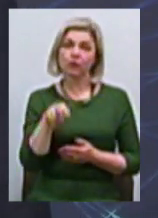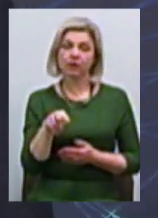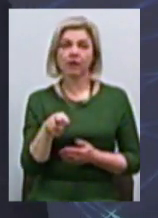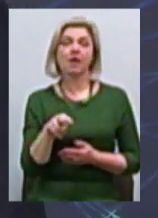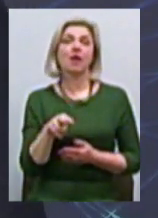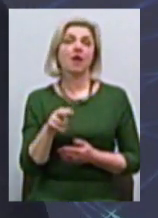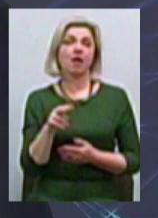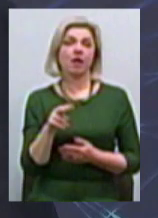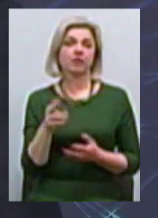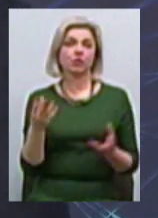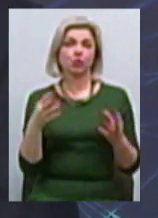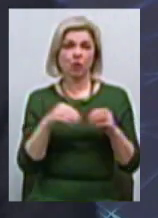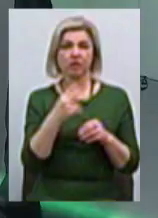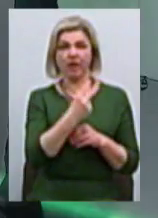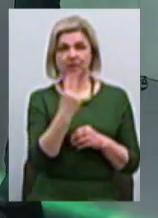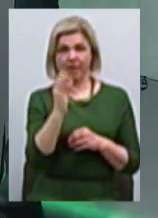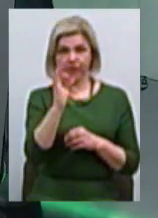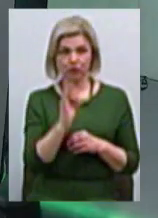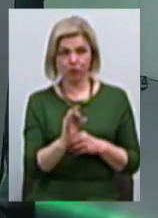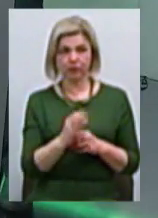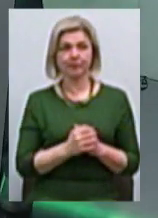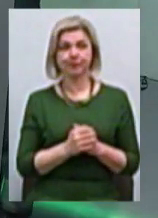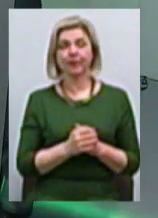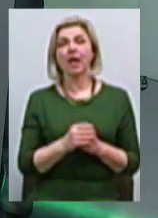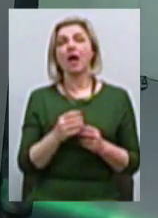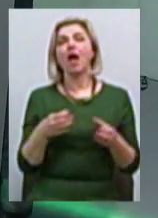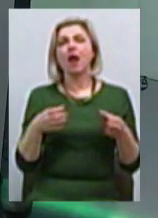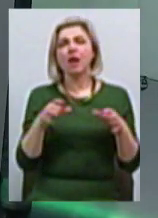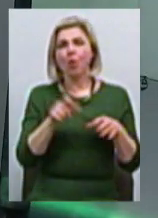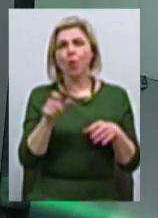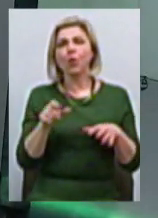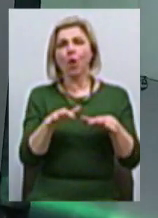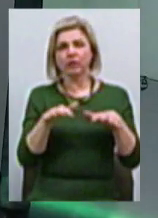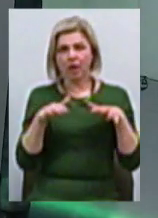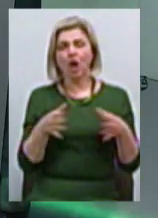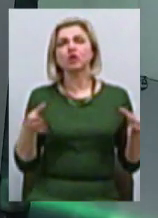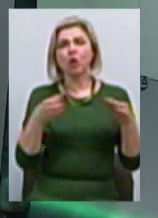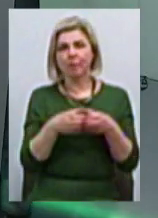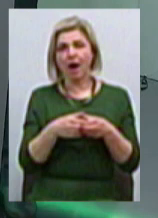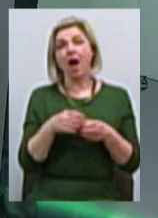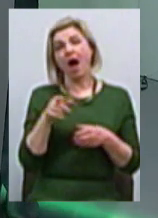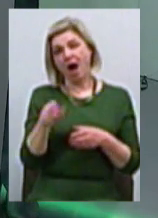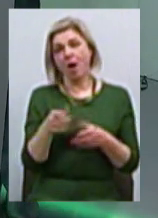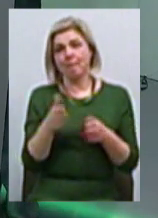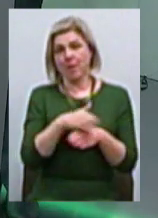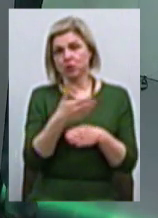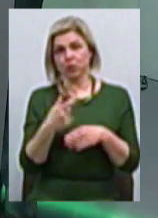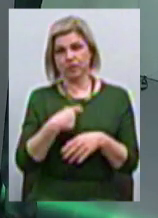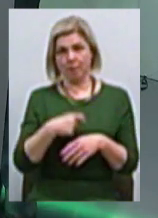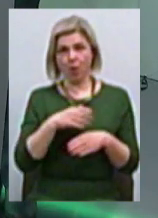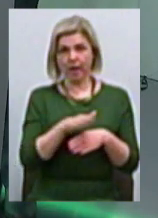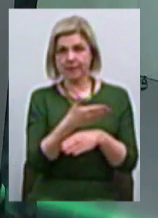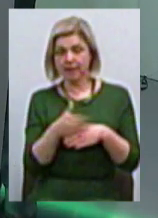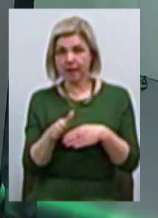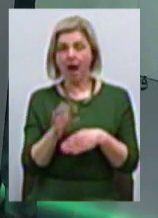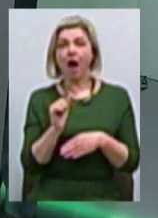в принципе, собрали... 22% на данный момент. Ядерный электорат собрали, да. То есть они просто между собой его разделили. А вот